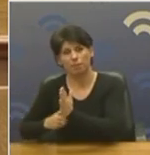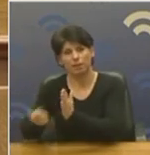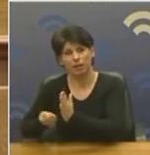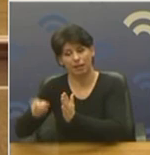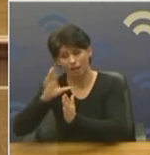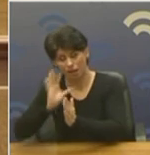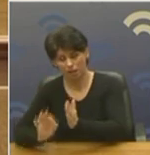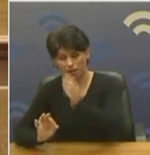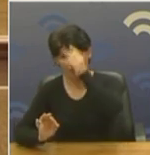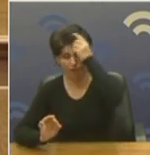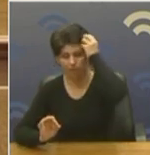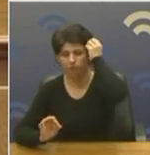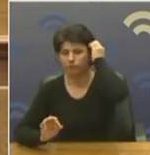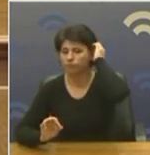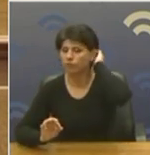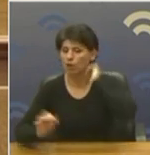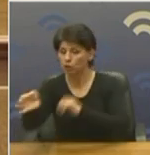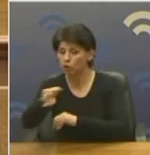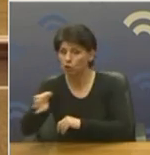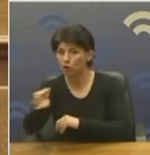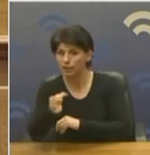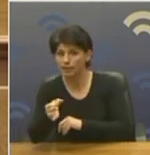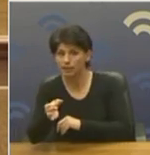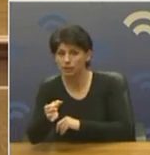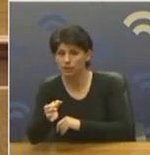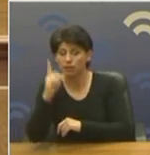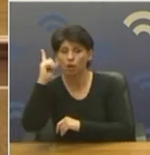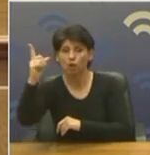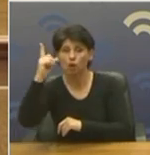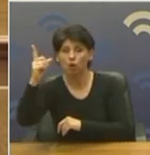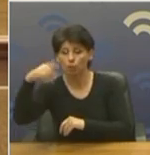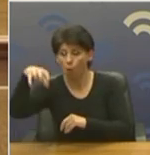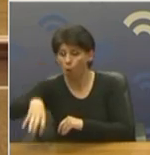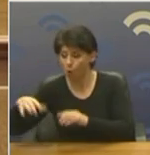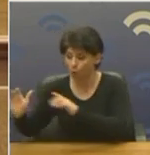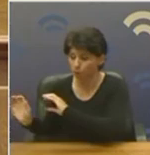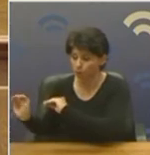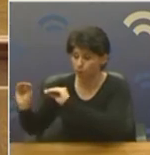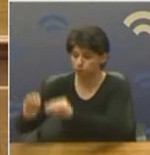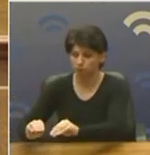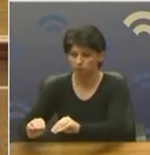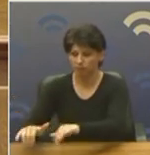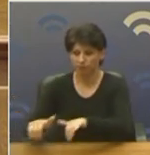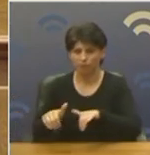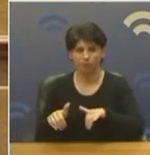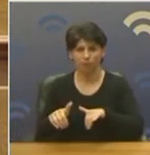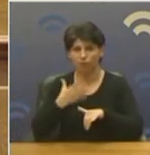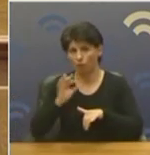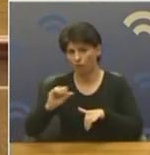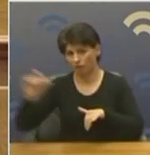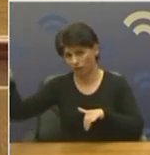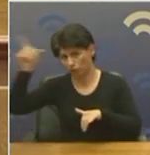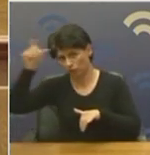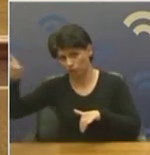γράφει στον τύπο ότι στα Λίβυθα, στο ακατοίκητο νησί, ήταν ο πρώτος χώρος που θα πηγαίναν αυτοί οι άνθρωποι και ξαφνικά κάνατε πίσω γιατί υποποιηθήκατε την Τουρκία,